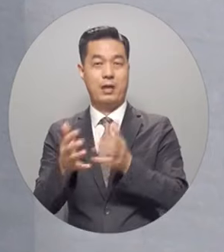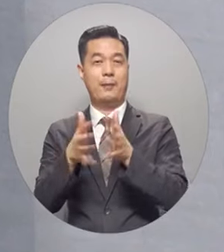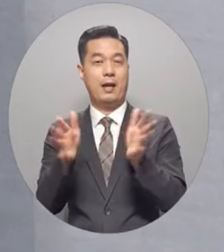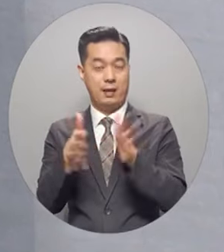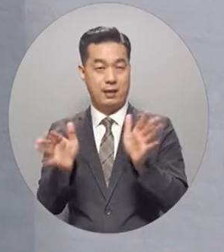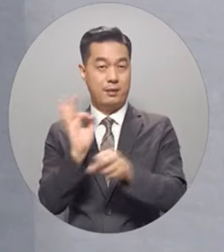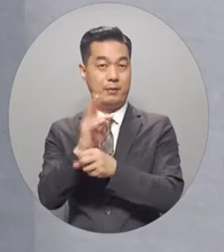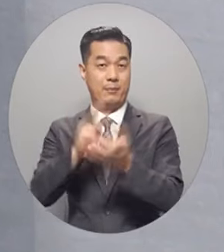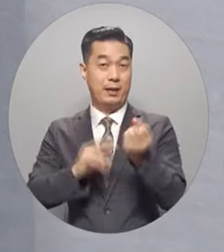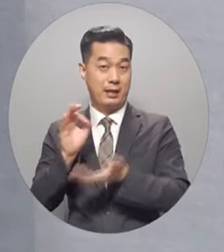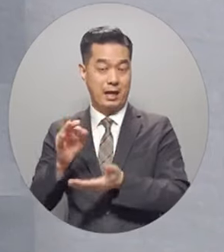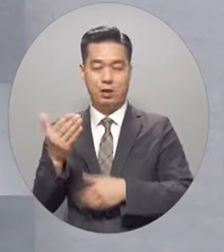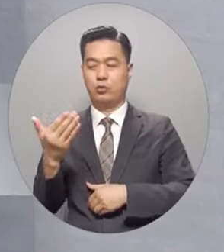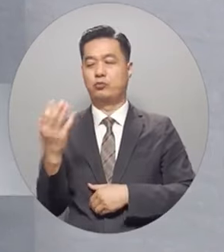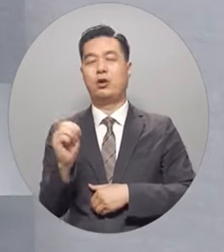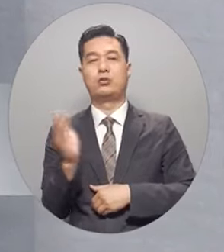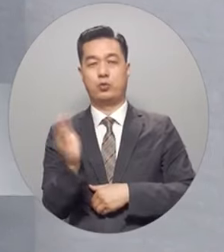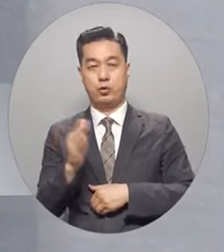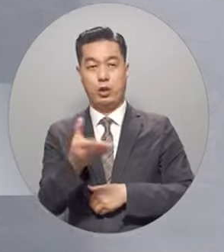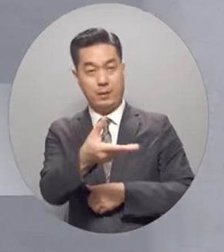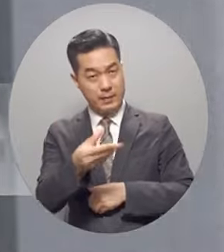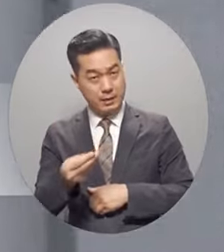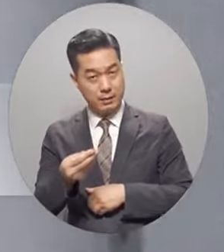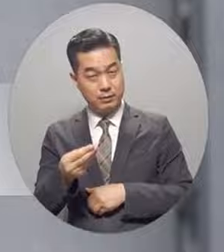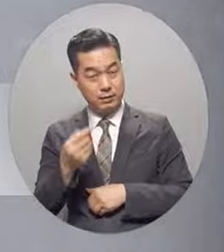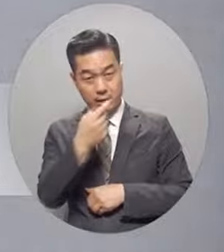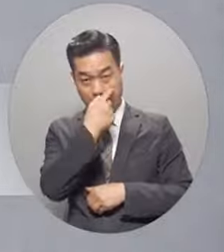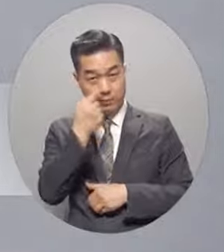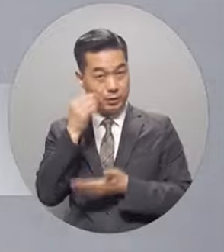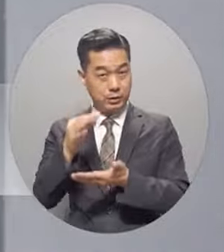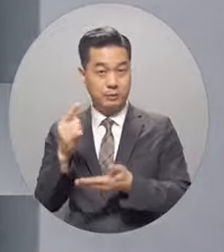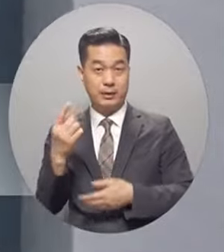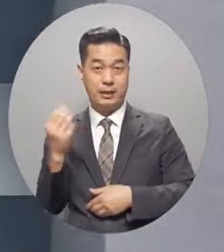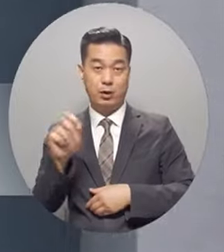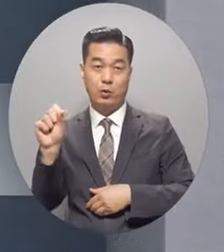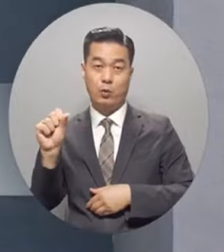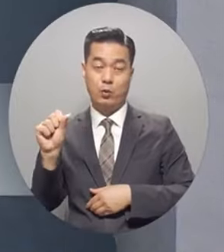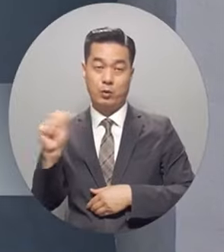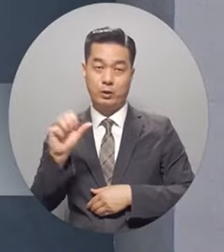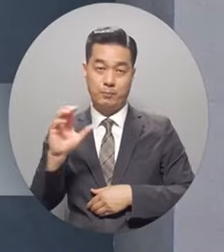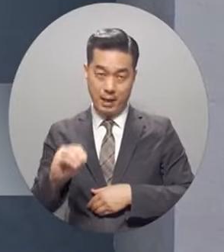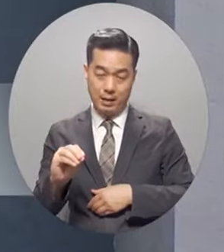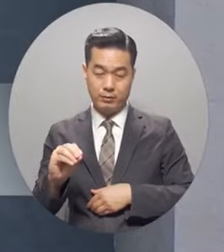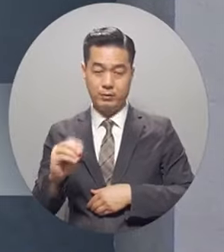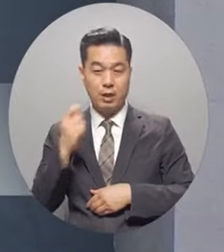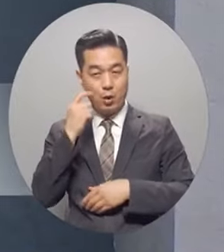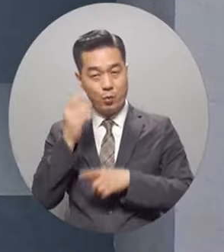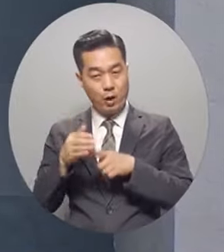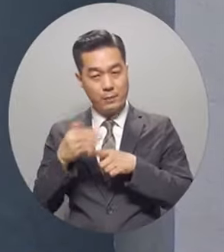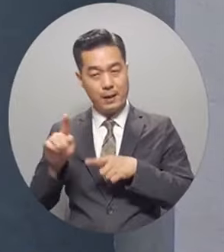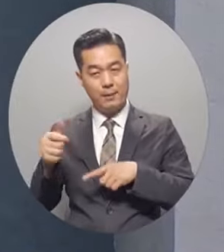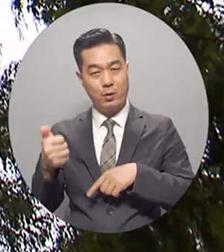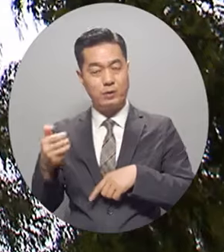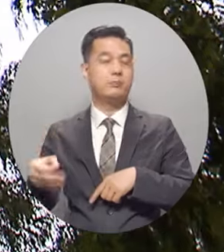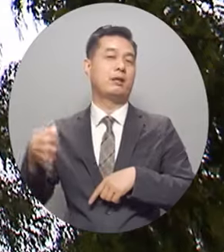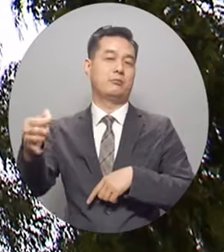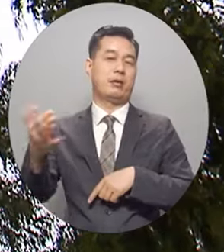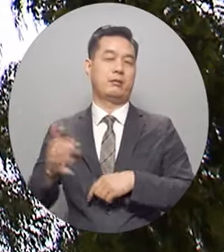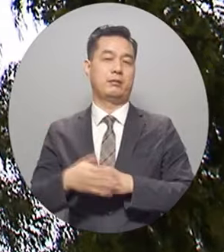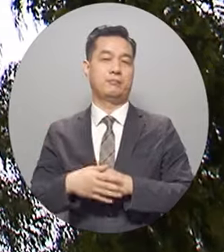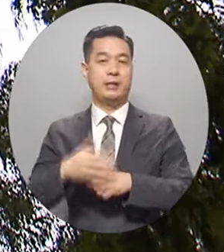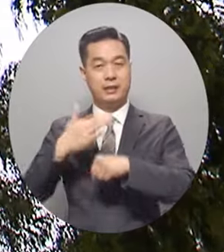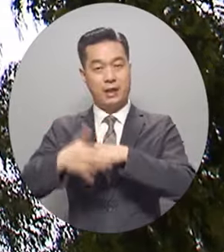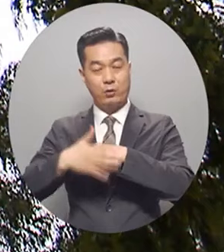매매가는 9억 원대 임대하려면 보증금 1억 5천만 원에 월세 150만 원 정도를 내야 합니다 대구 고검장